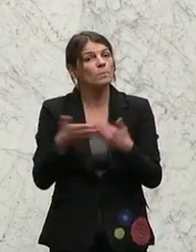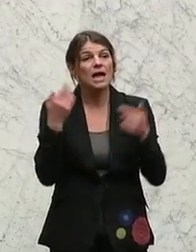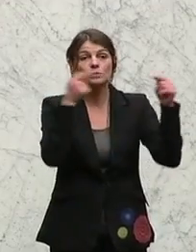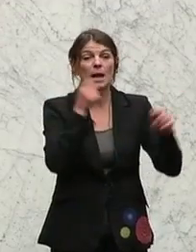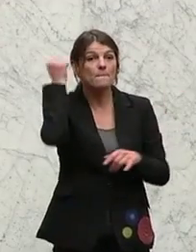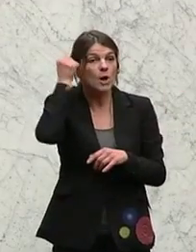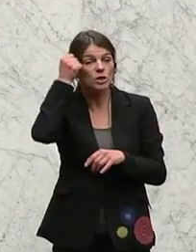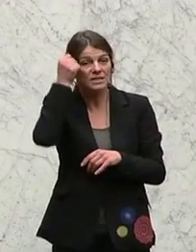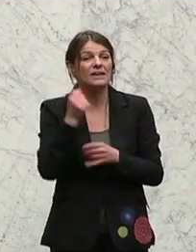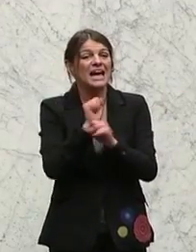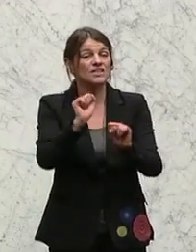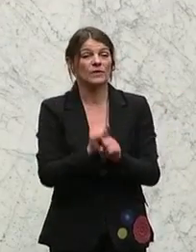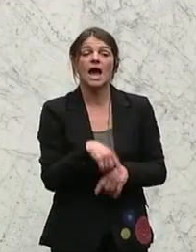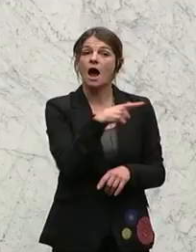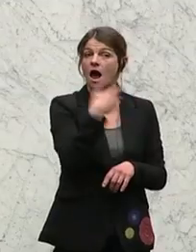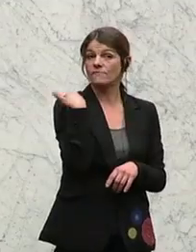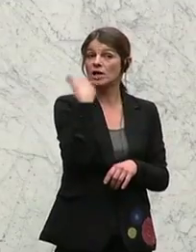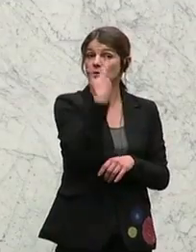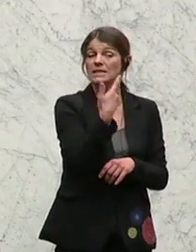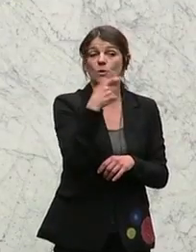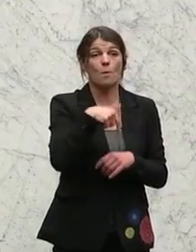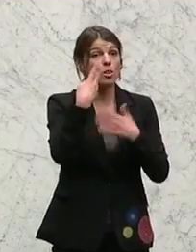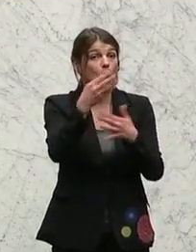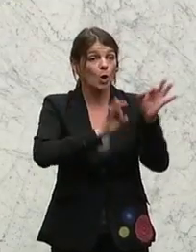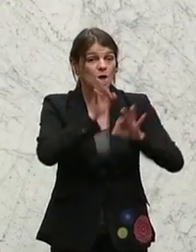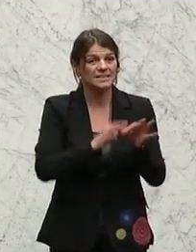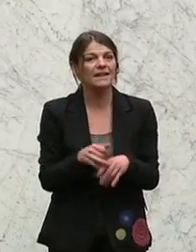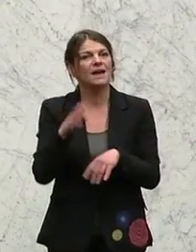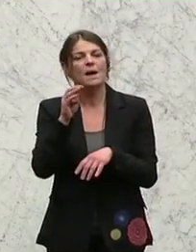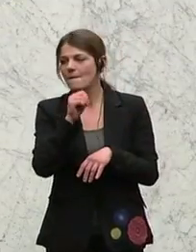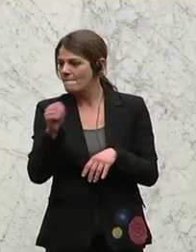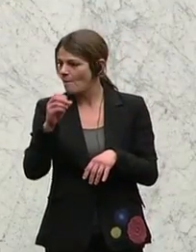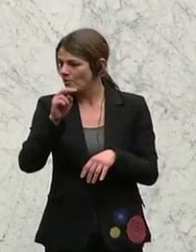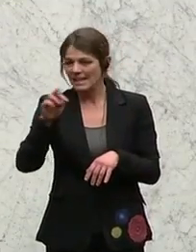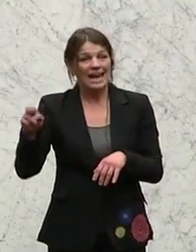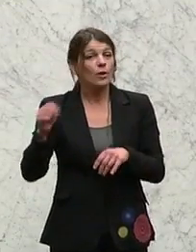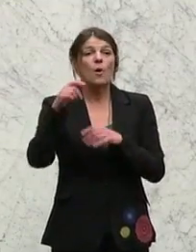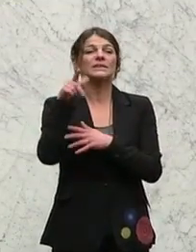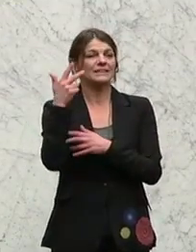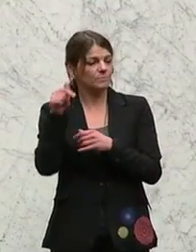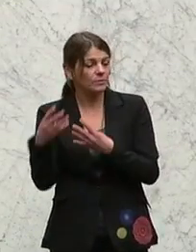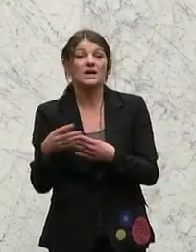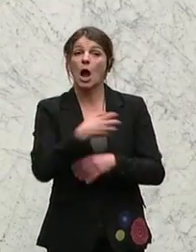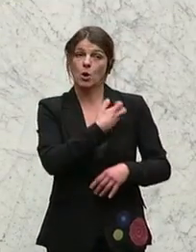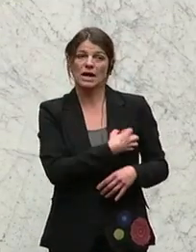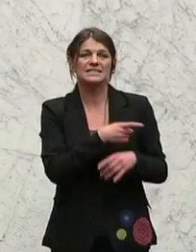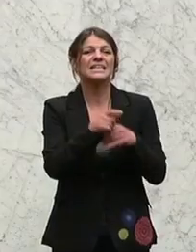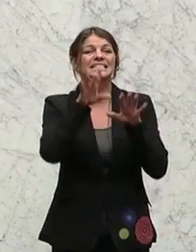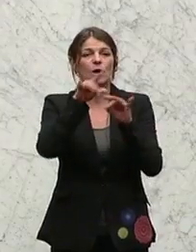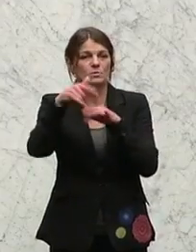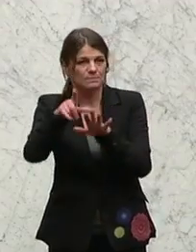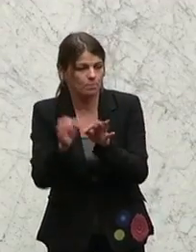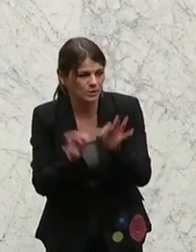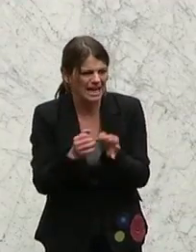in Bosnien-Herzegowina 20,9%, in Montenegro 13,9%, in Kroatien 10,7%.